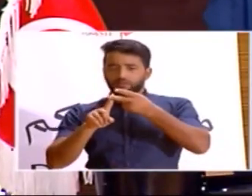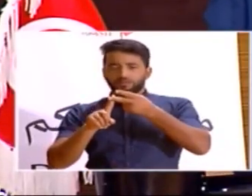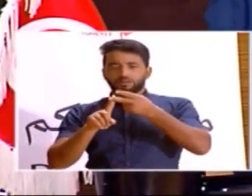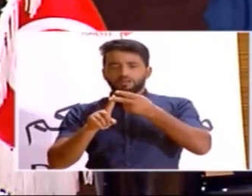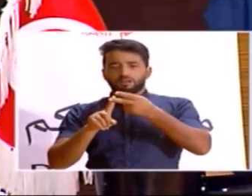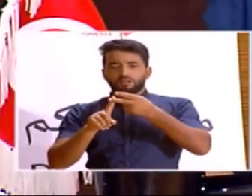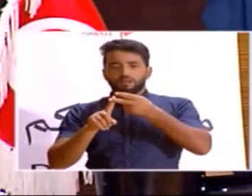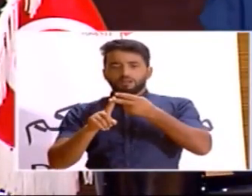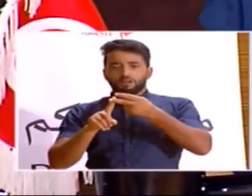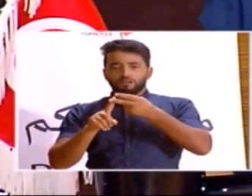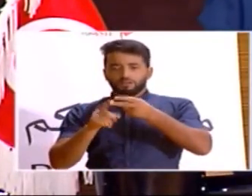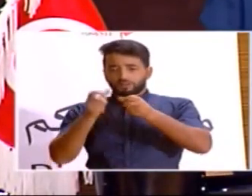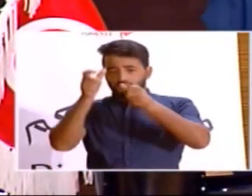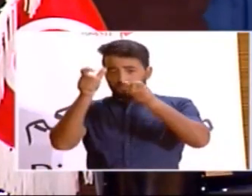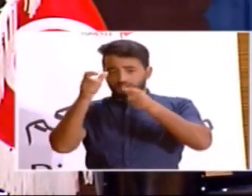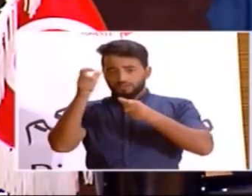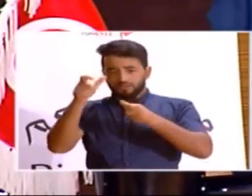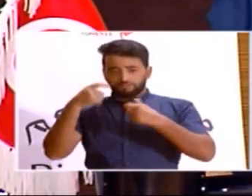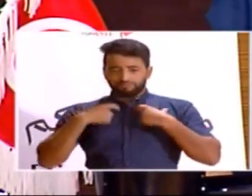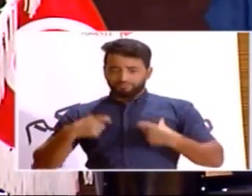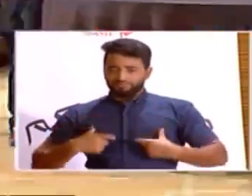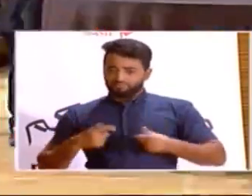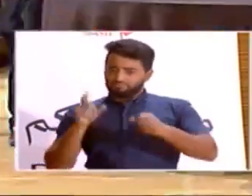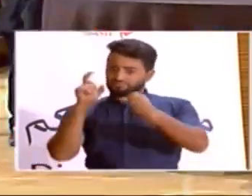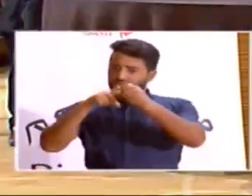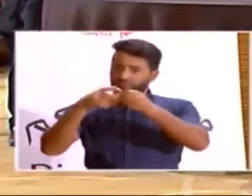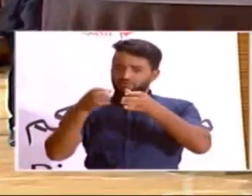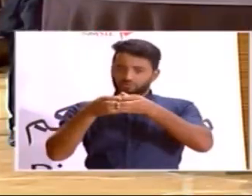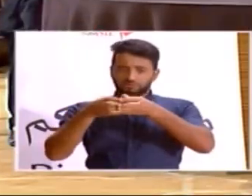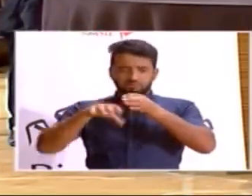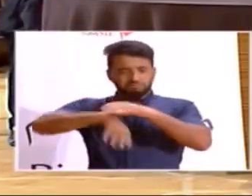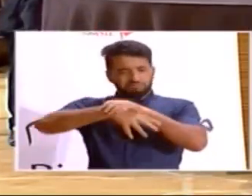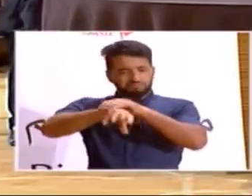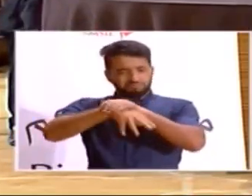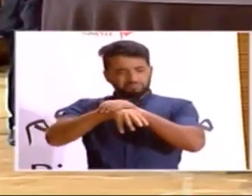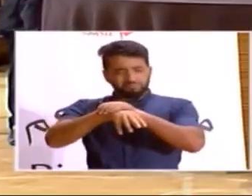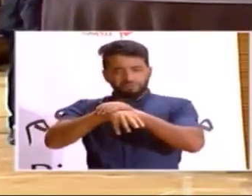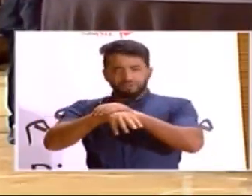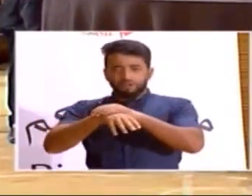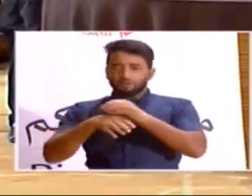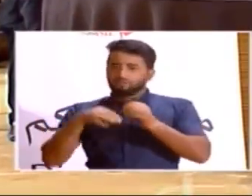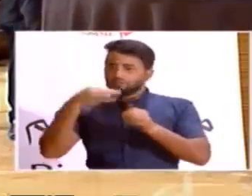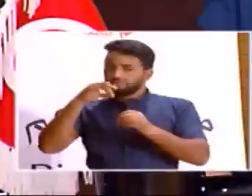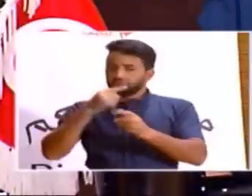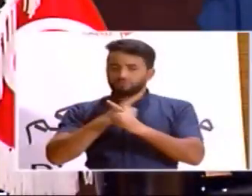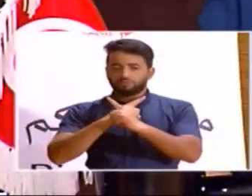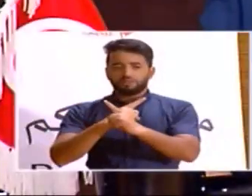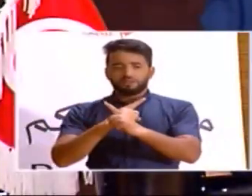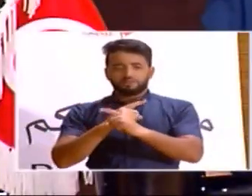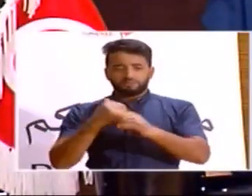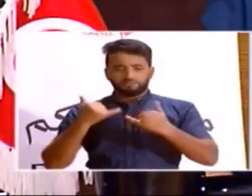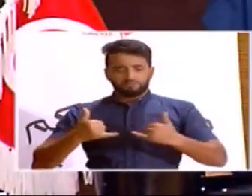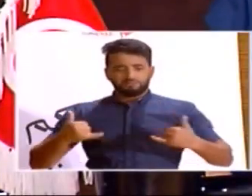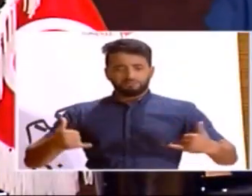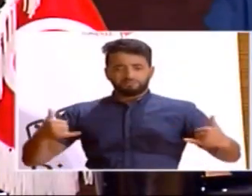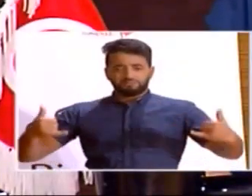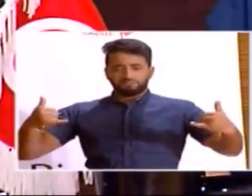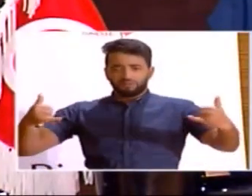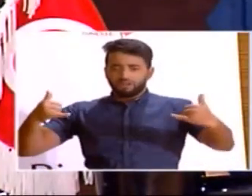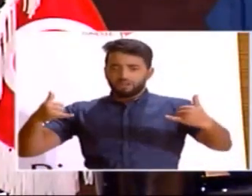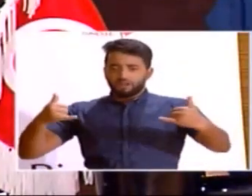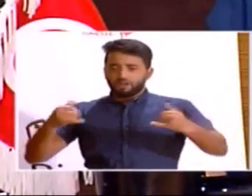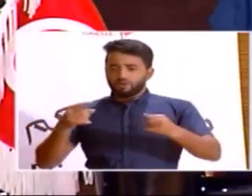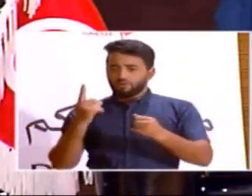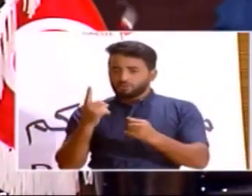المرشح هذا يدخل وبدو في عمليه القرعه كيف وكيف البقيه بالنسبه للكرسي البشير سيكون في الوسط